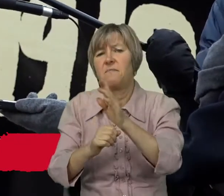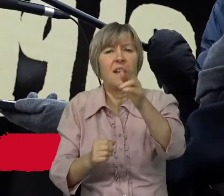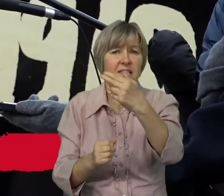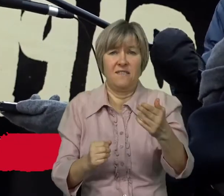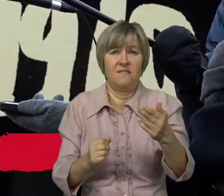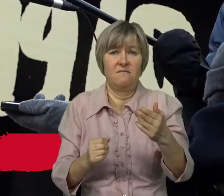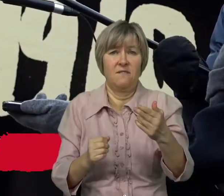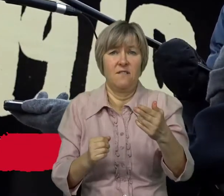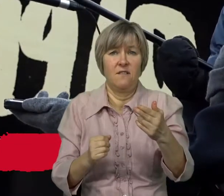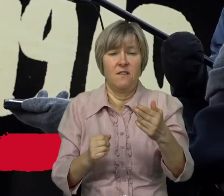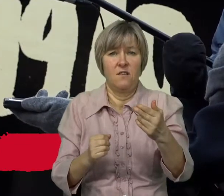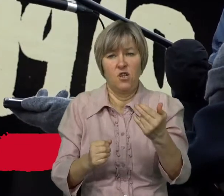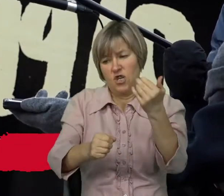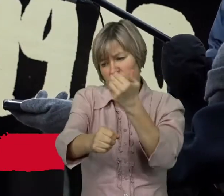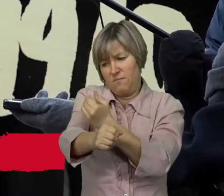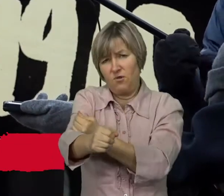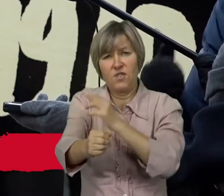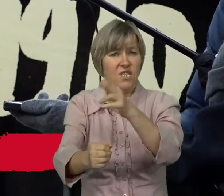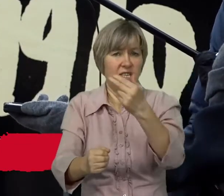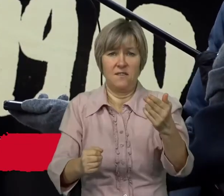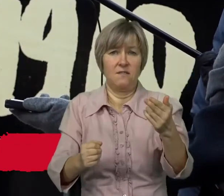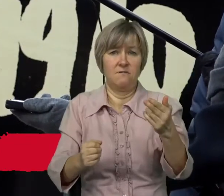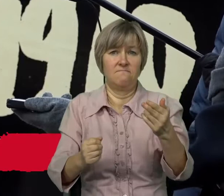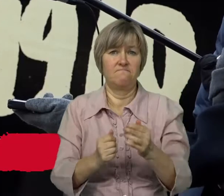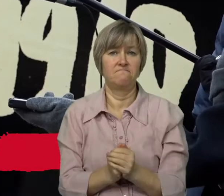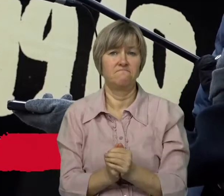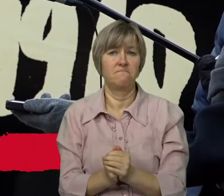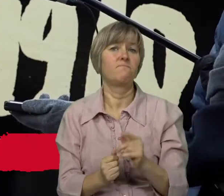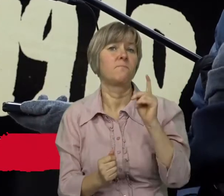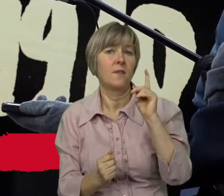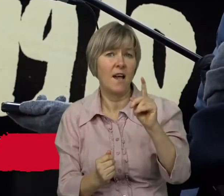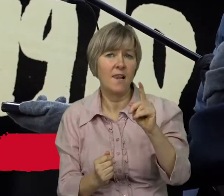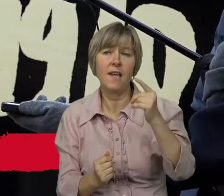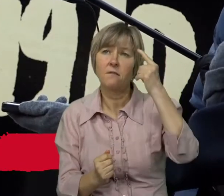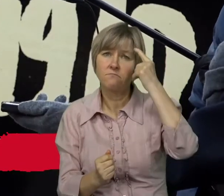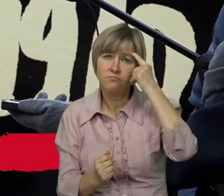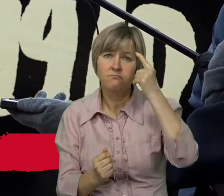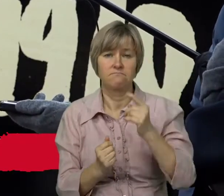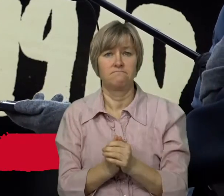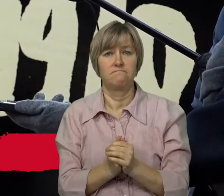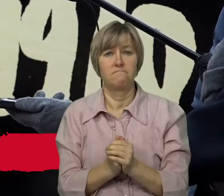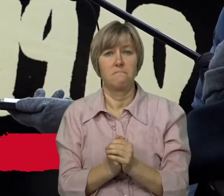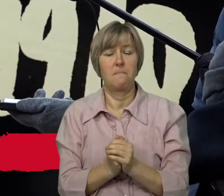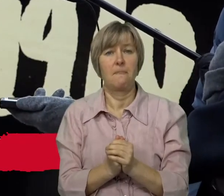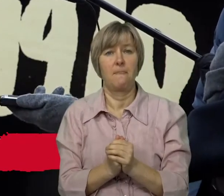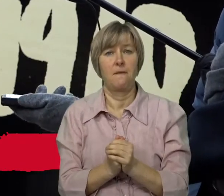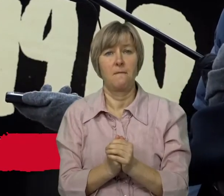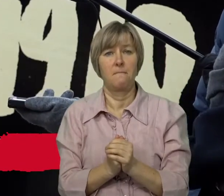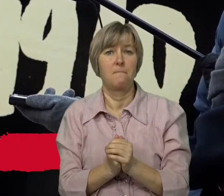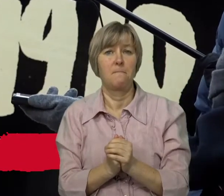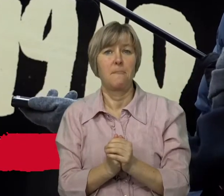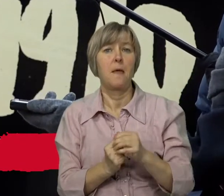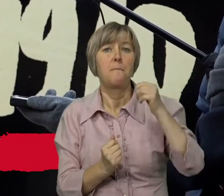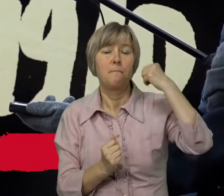kiedy będą szczepionki. Ale jak słusznie zauważył pan marszałek i pani prezydent też, nie